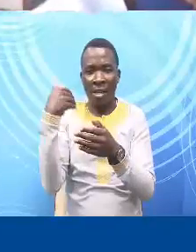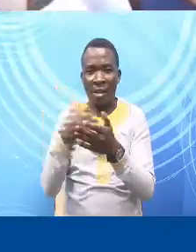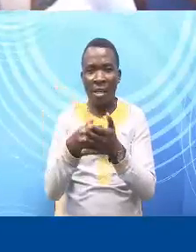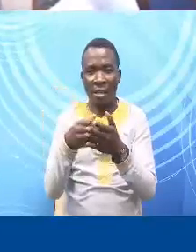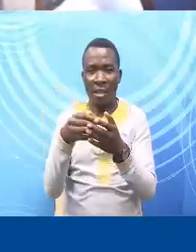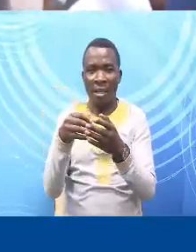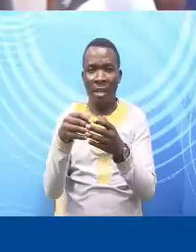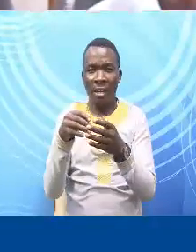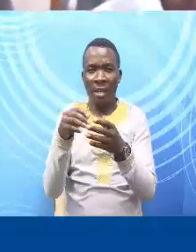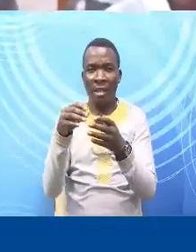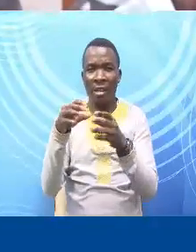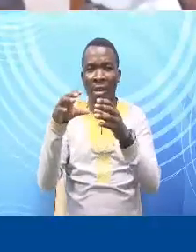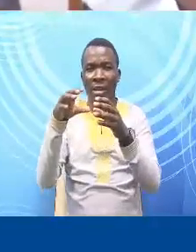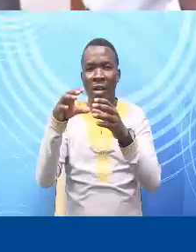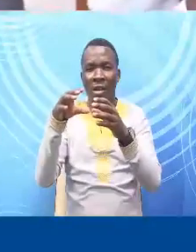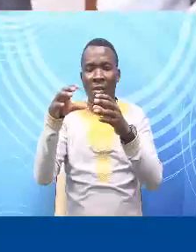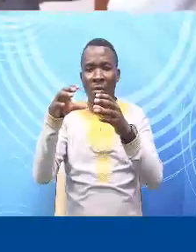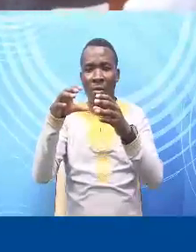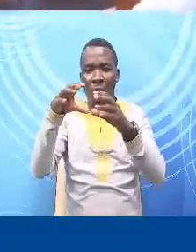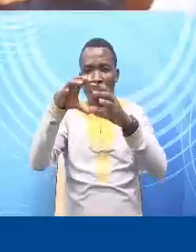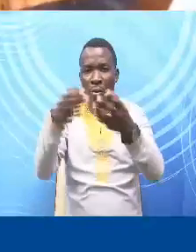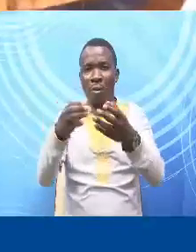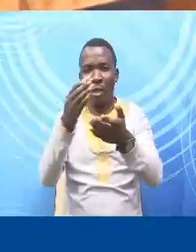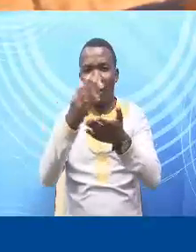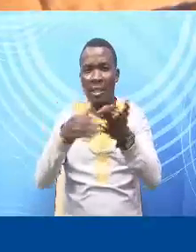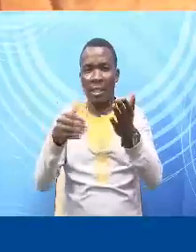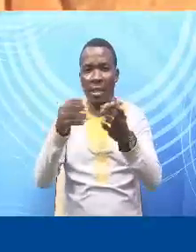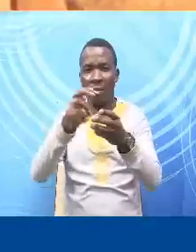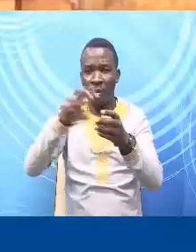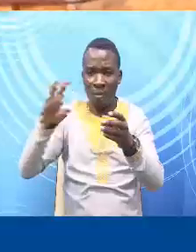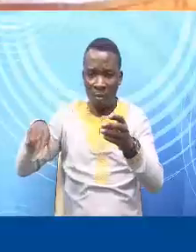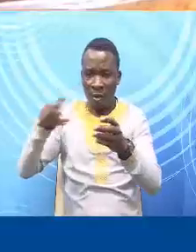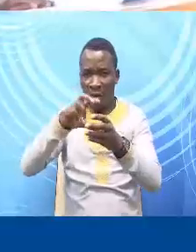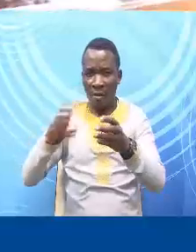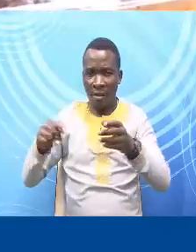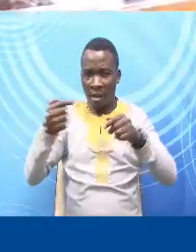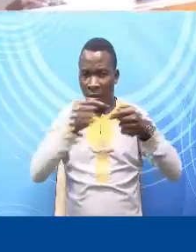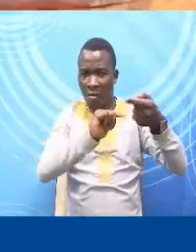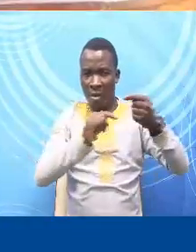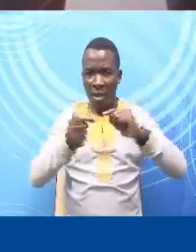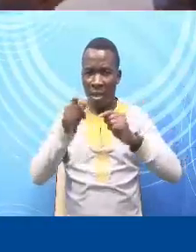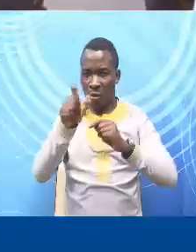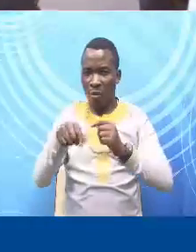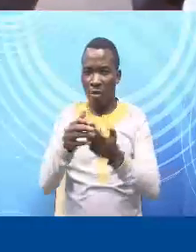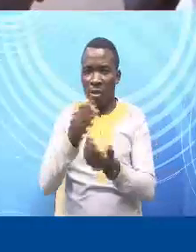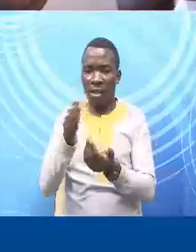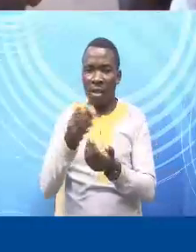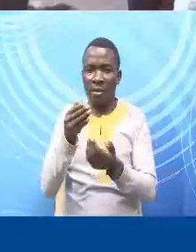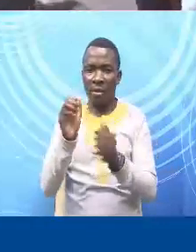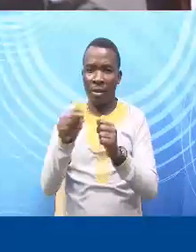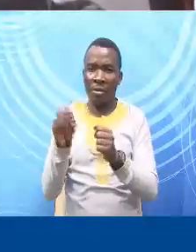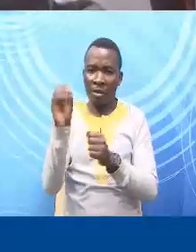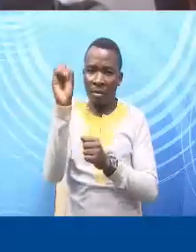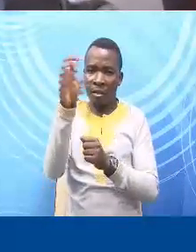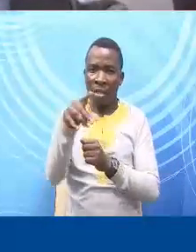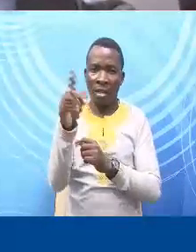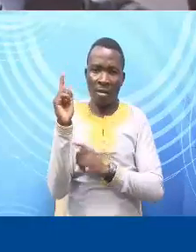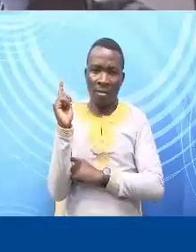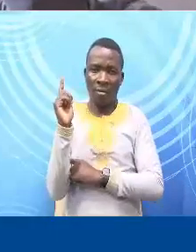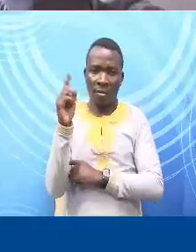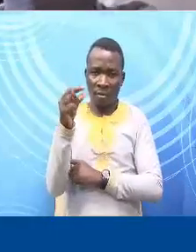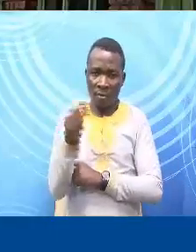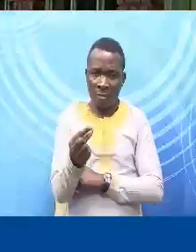bamwe bararefutinga urumva aho kugira ngo uruhangana n'umuhanganye n'umuntu ukurerera umwana byateza n'umutekano